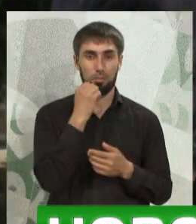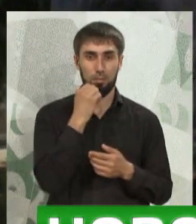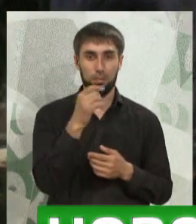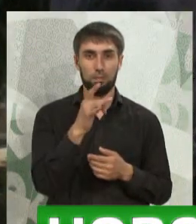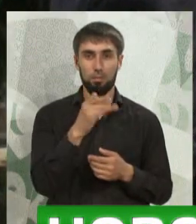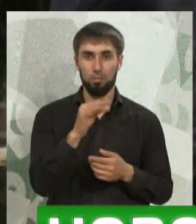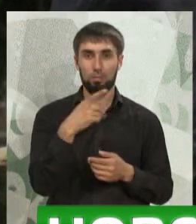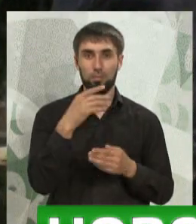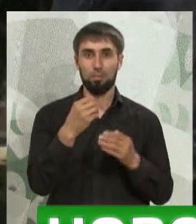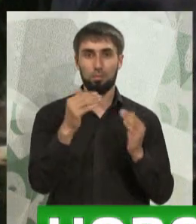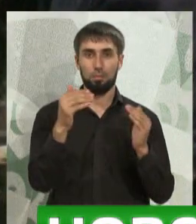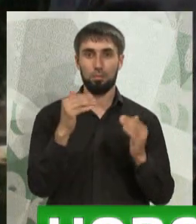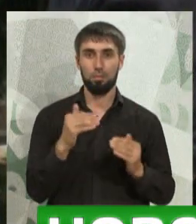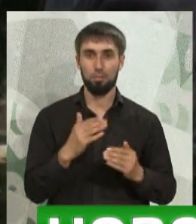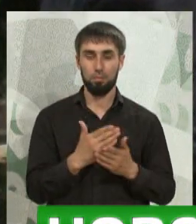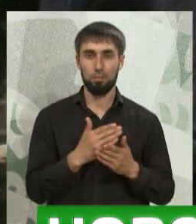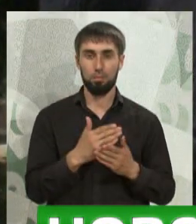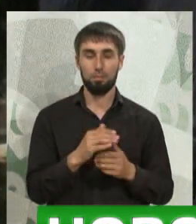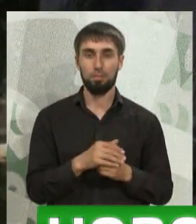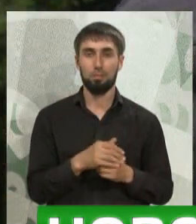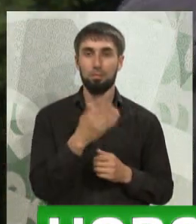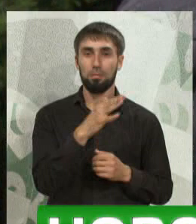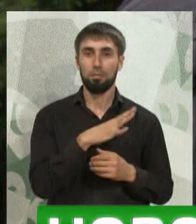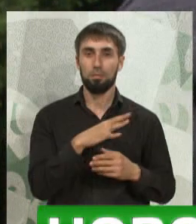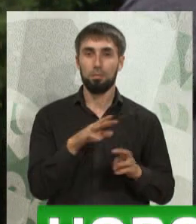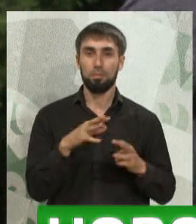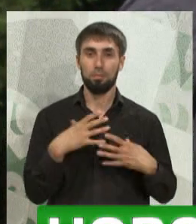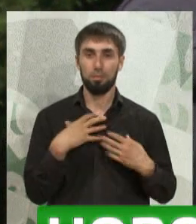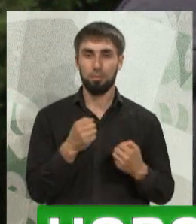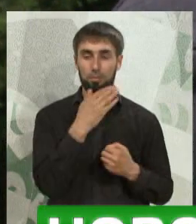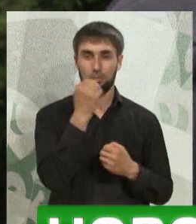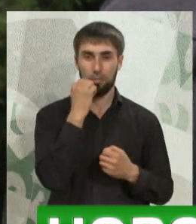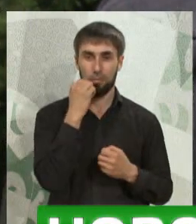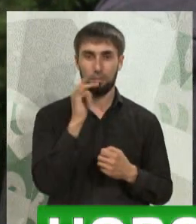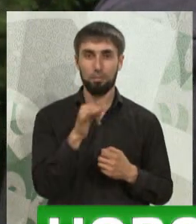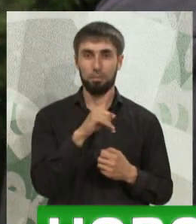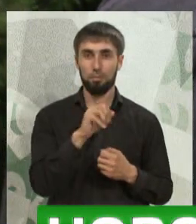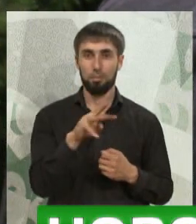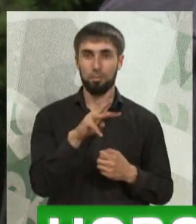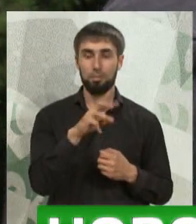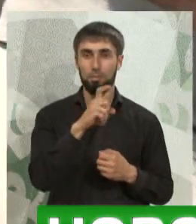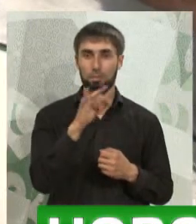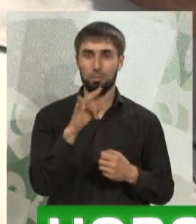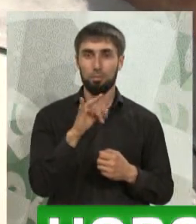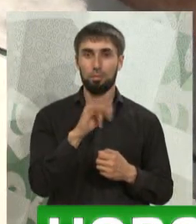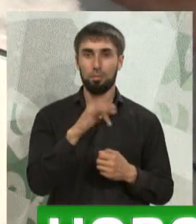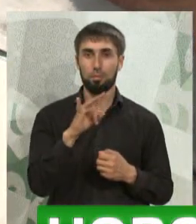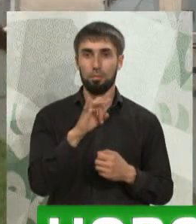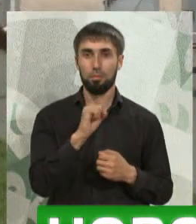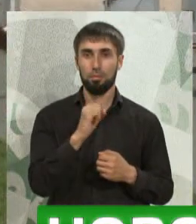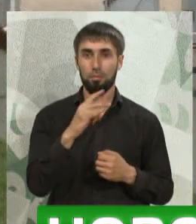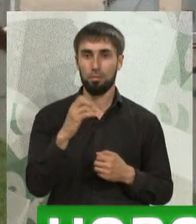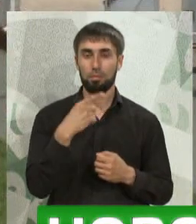спад эпидситуации. Во время связи с департаментом здравоохранения Москвы и заместителем мэра руководитель группы Игорь Ранев доложил им об